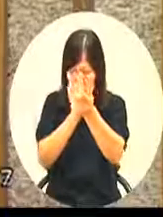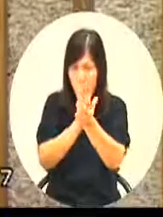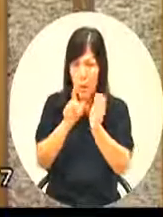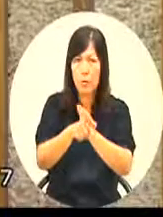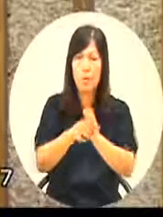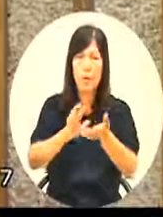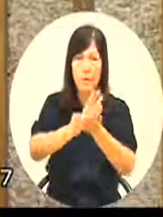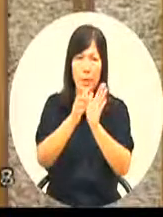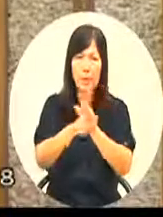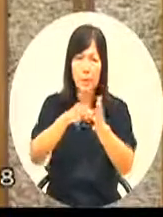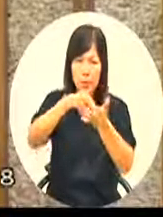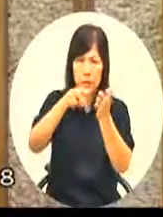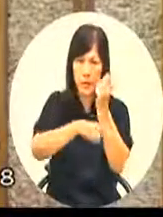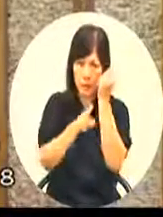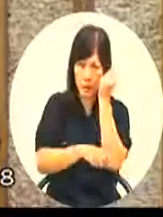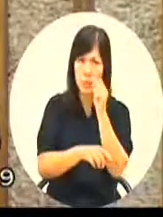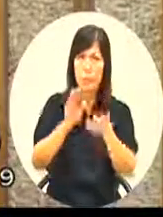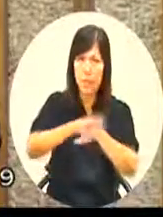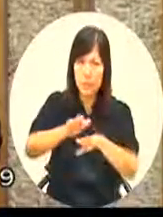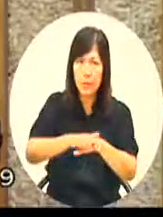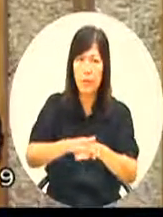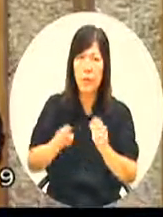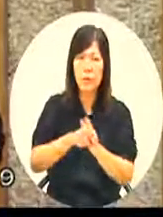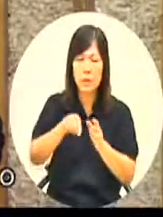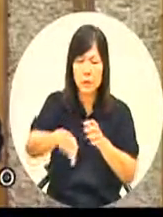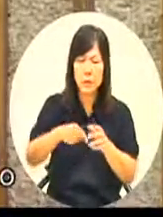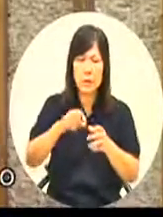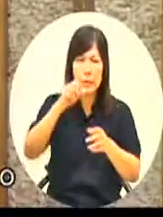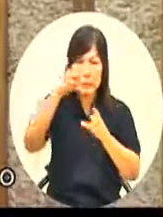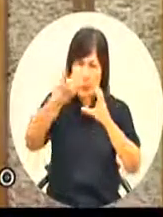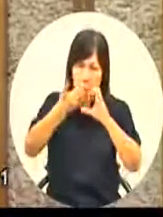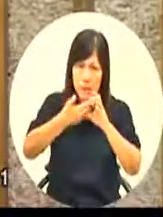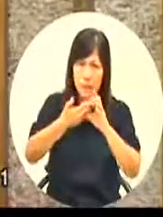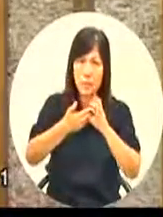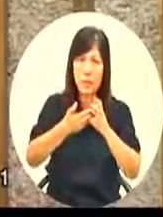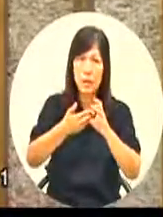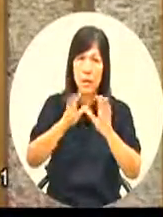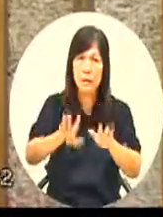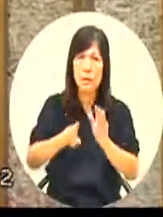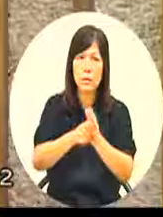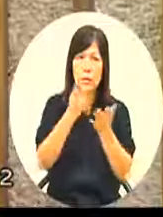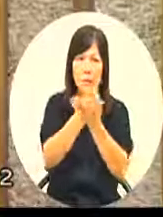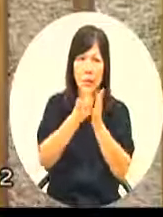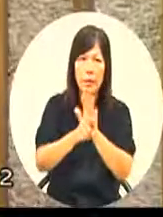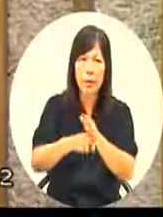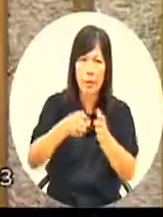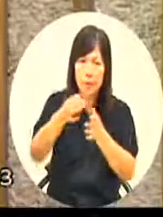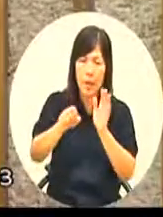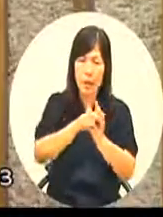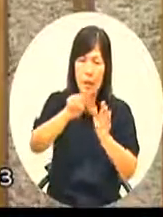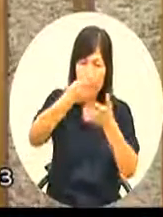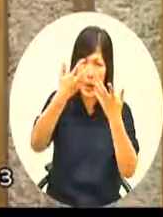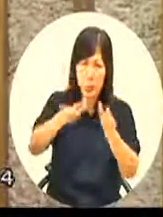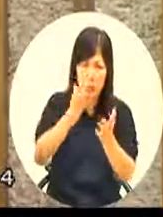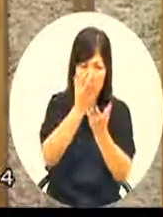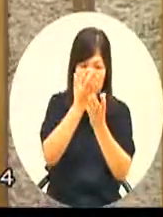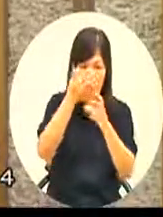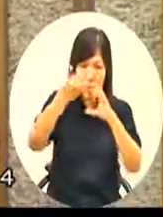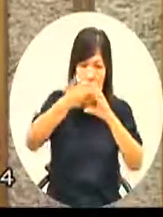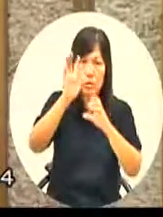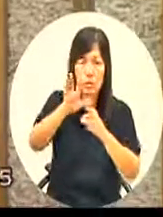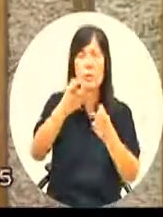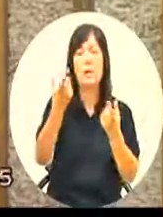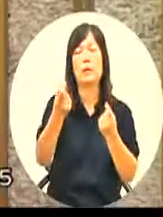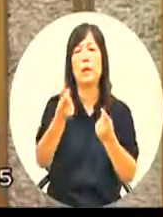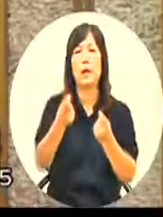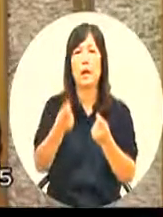会进一步立法的，就是说我们这些台，他我们现在就是几乎一买就是这一百多台啦，好，惯例都是如此啦。